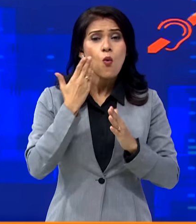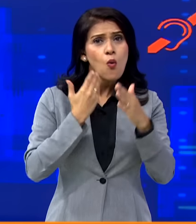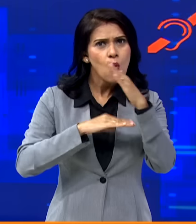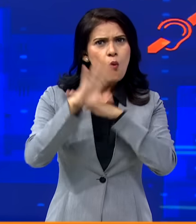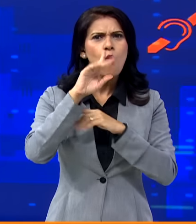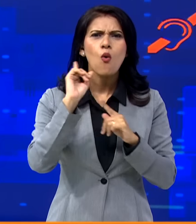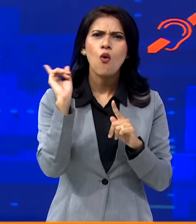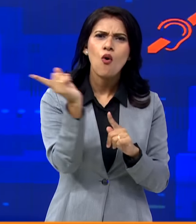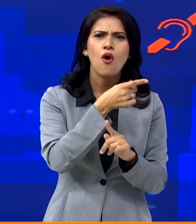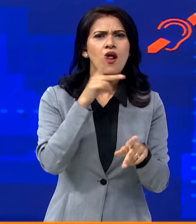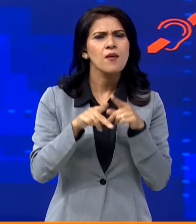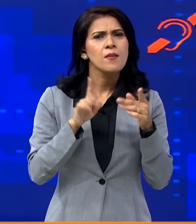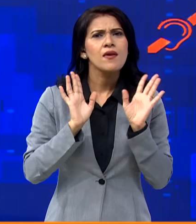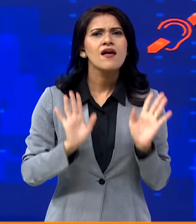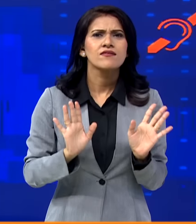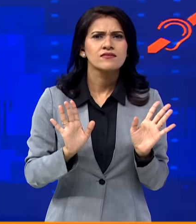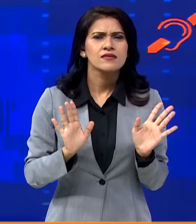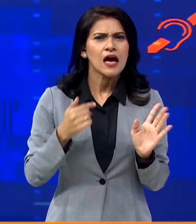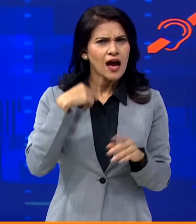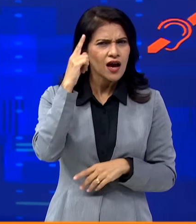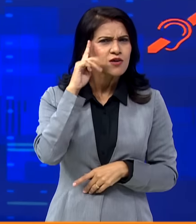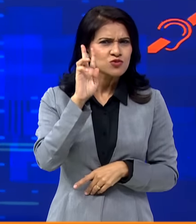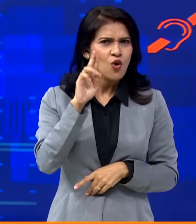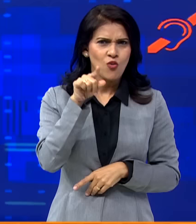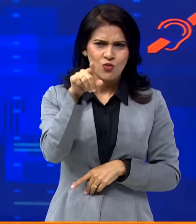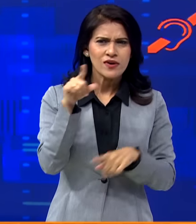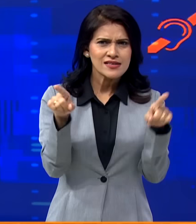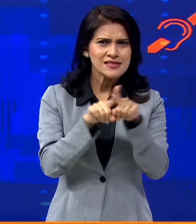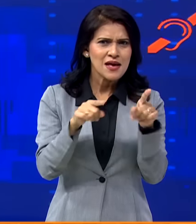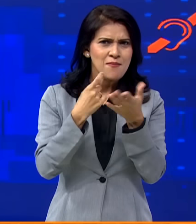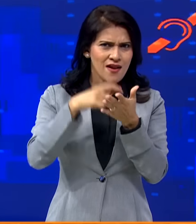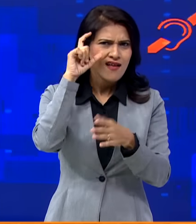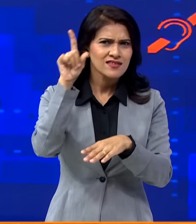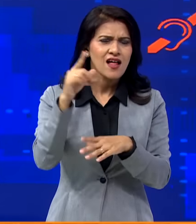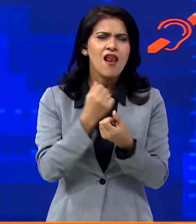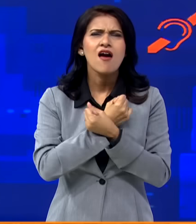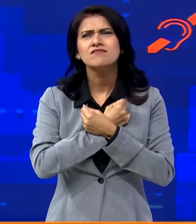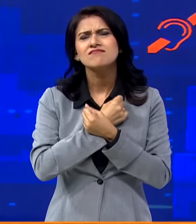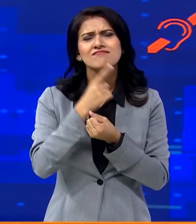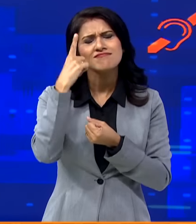की एक खास बात होती है मुझे लगता है आपने भी किसी की मोहब्बत में गाने लिखे